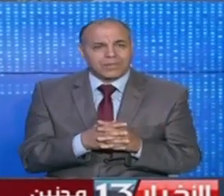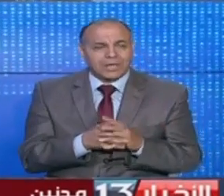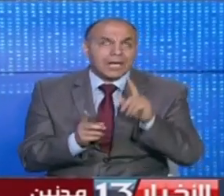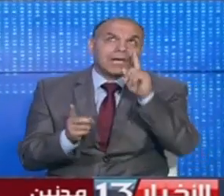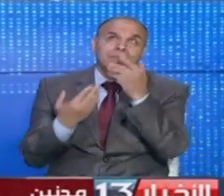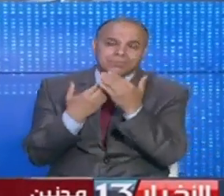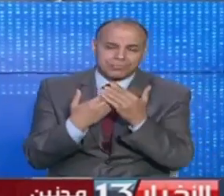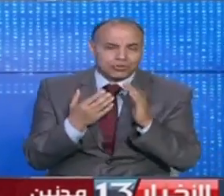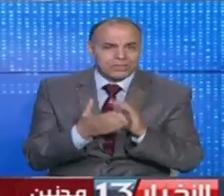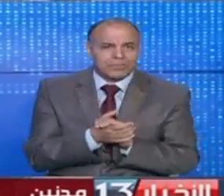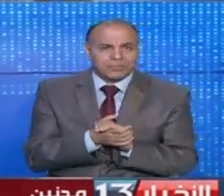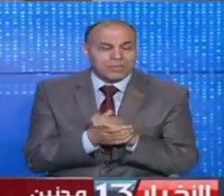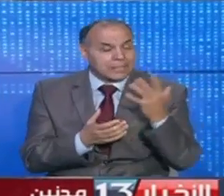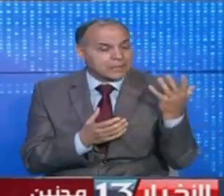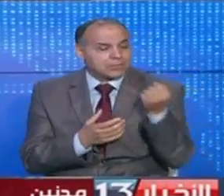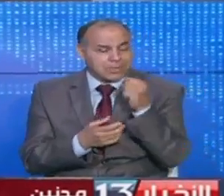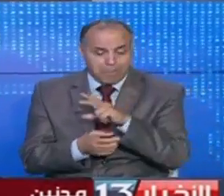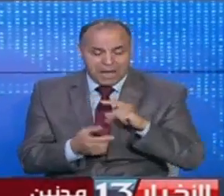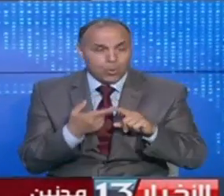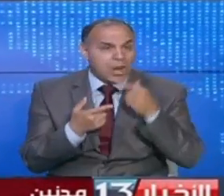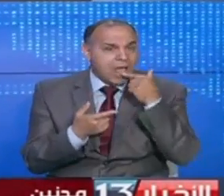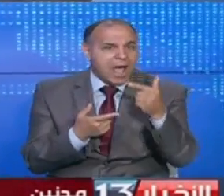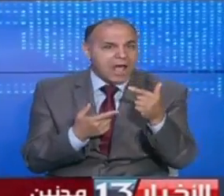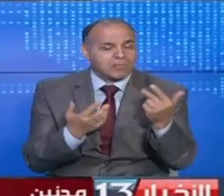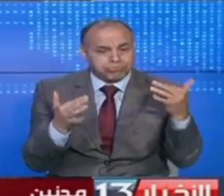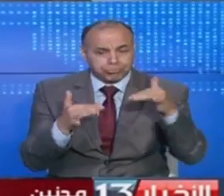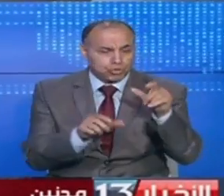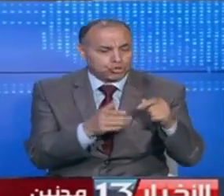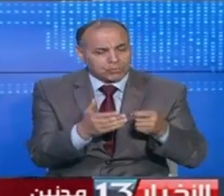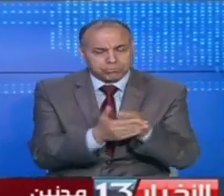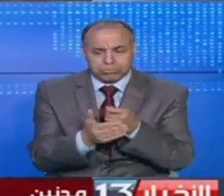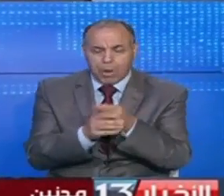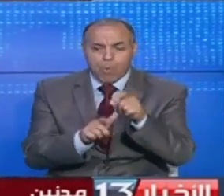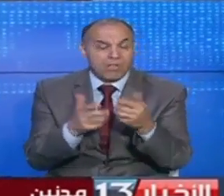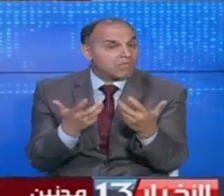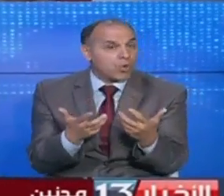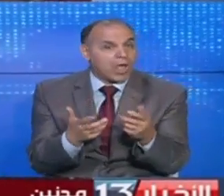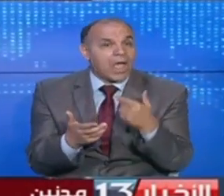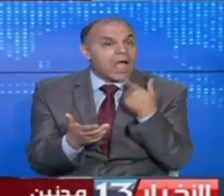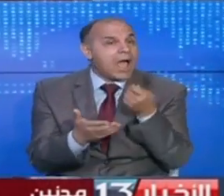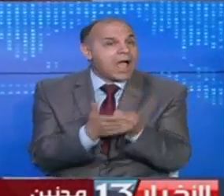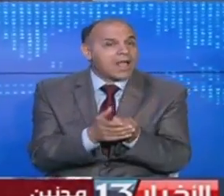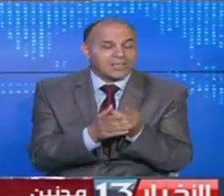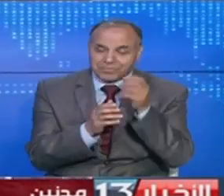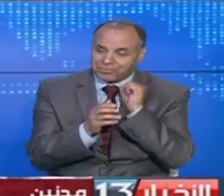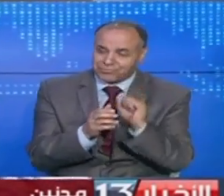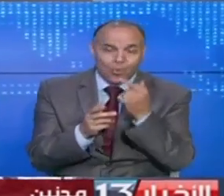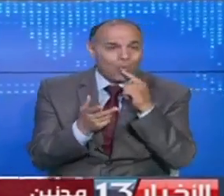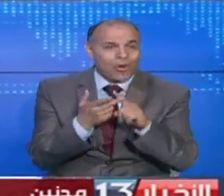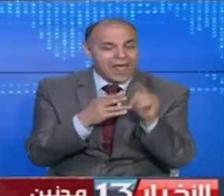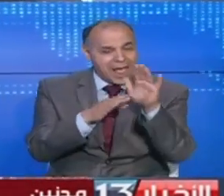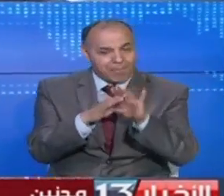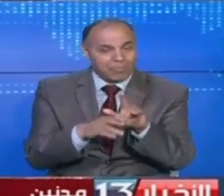الله. أصحاب هذه المحلات وأمام هذا الإقبال المكثف من المواطنين يسعون إلى التقيد بإجراءات